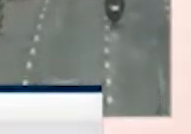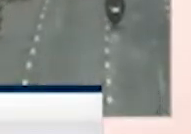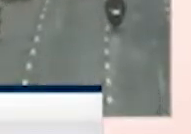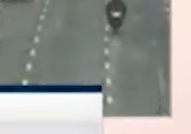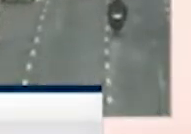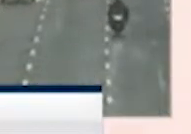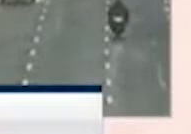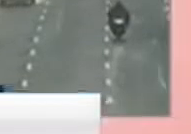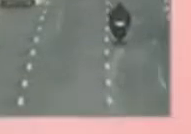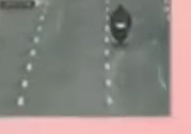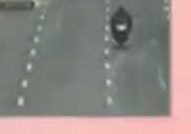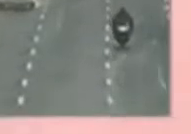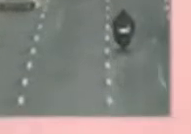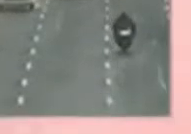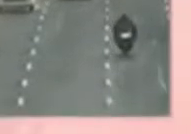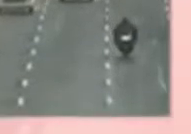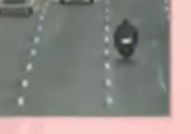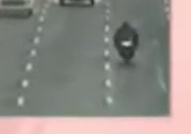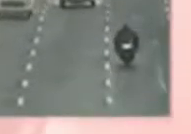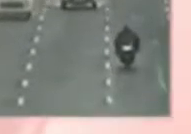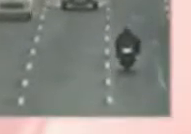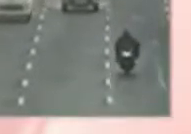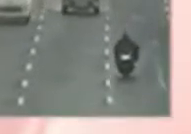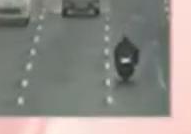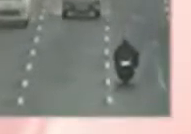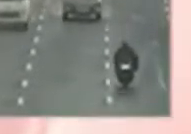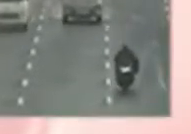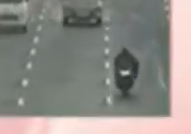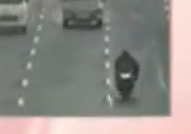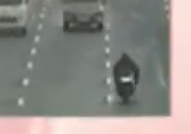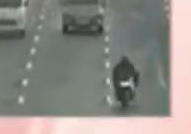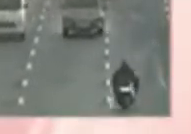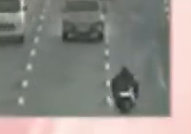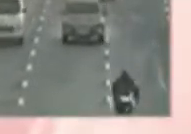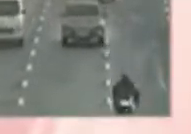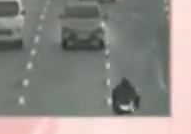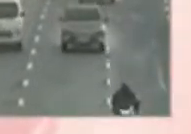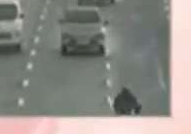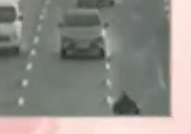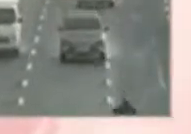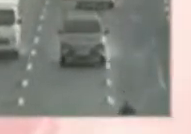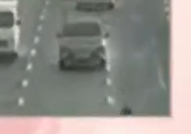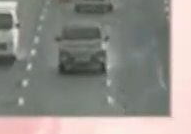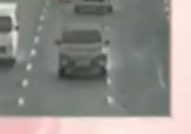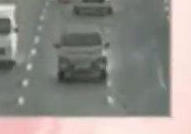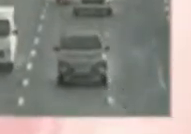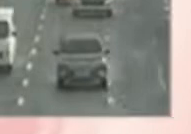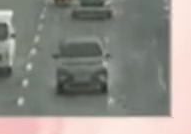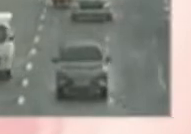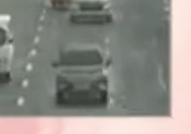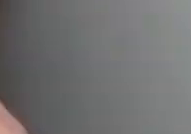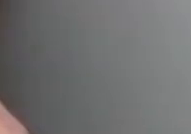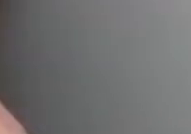fiercest predator at kinakain nila yung kahit anong gumagalaw. Panoorin po natin ito.